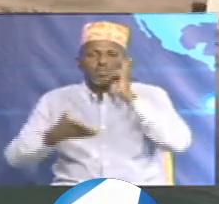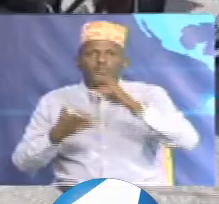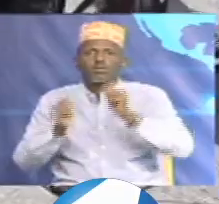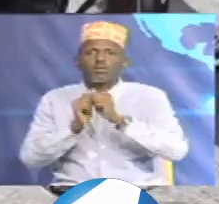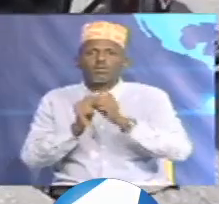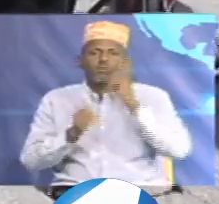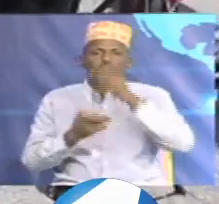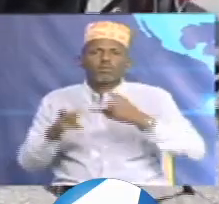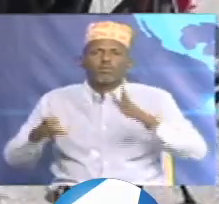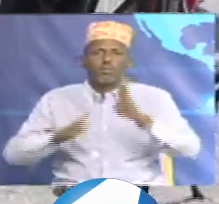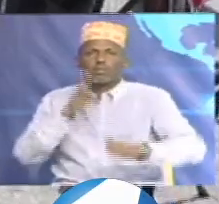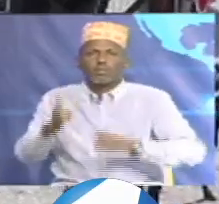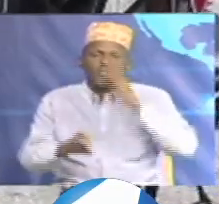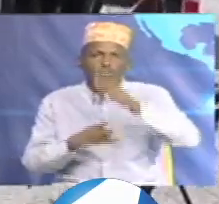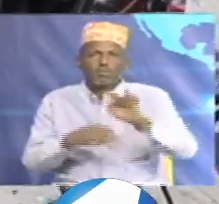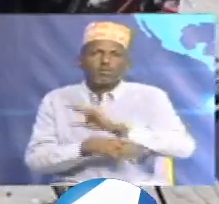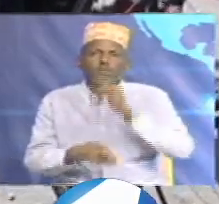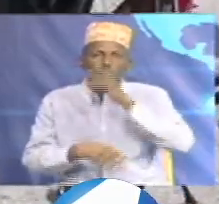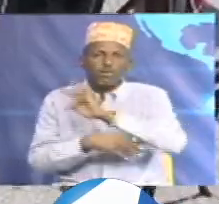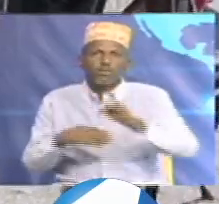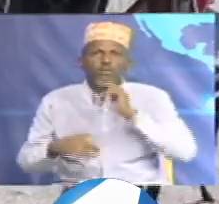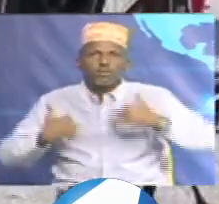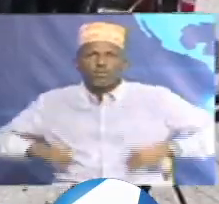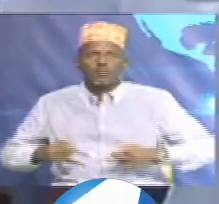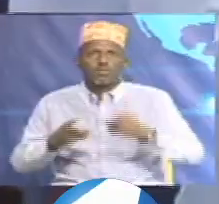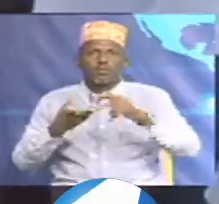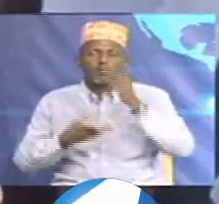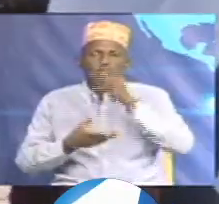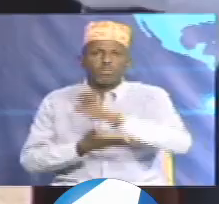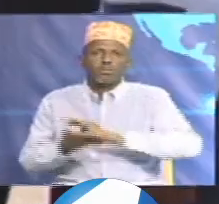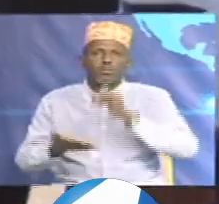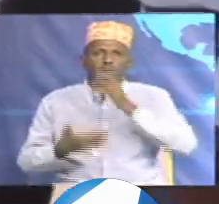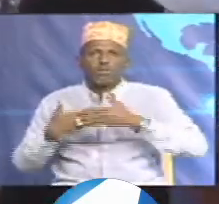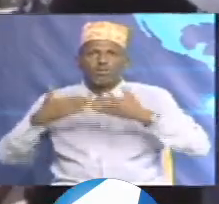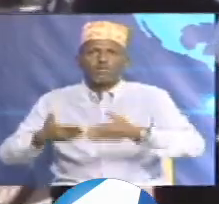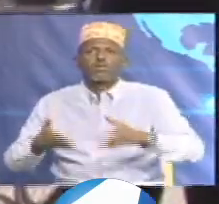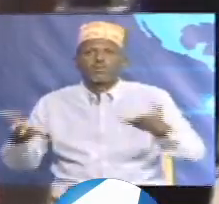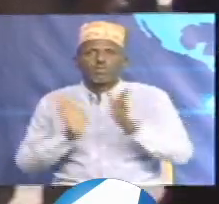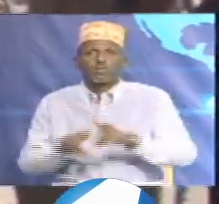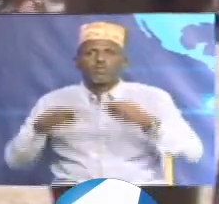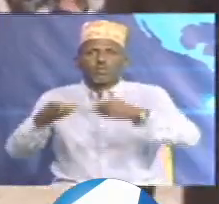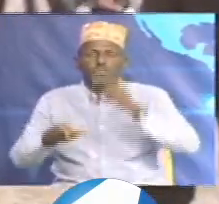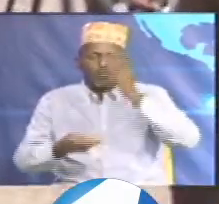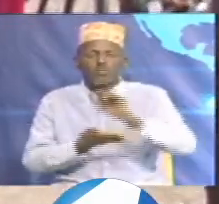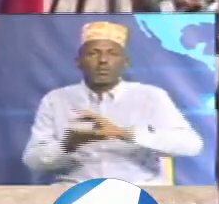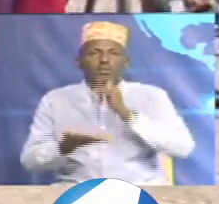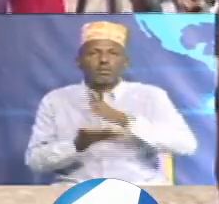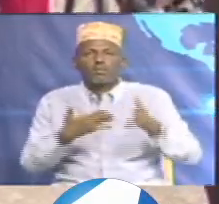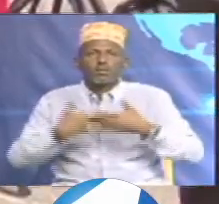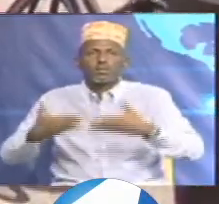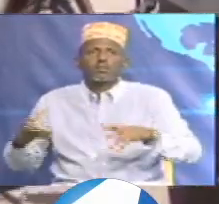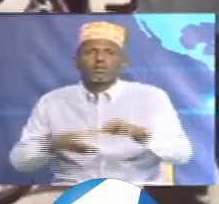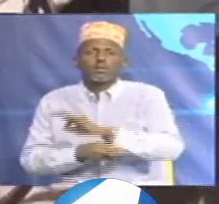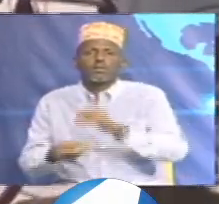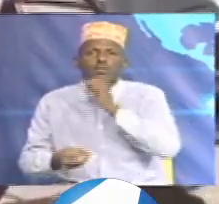10 bicyclettes professionnelles aux jeunes de la région. Et bien après la remise de ces bicyclettes, place au décernement